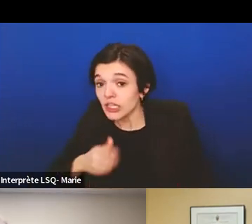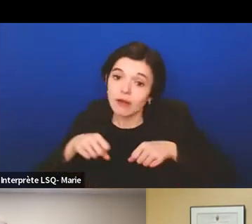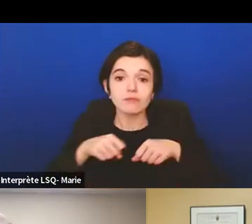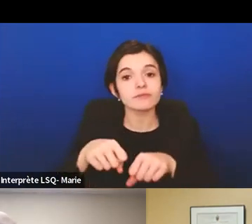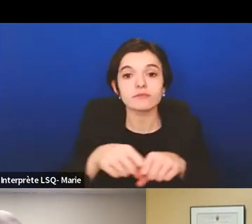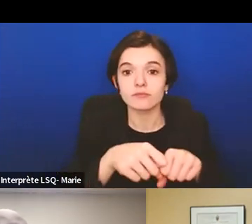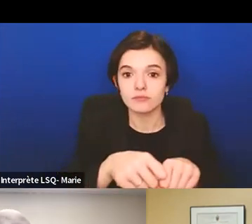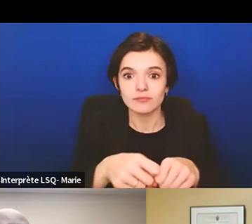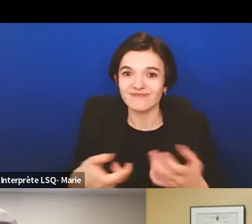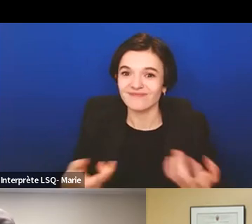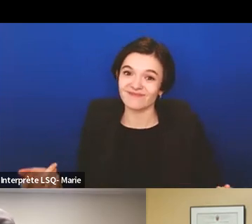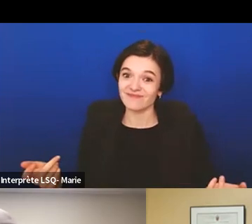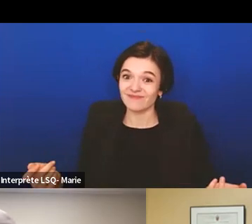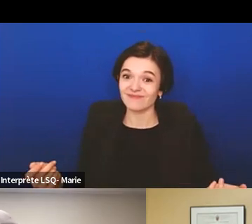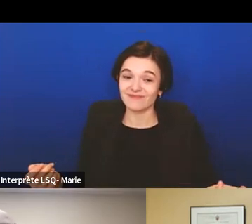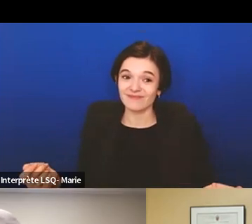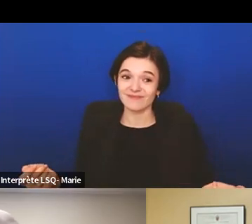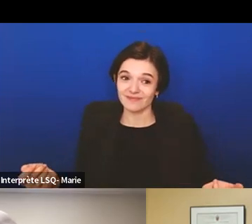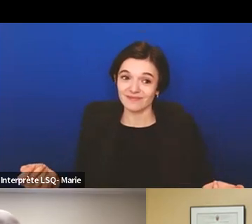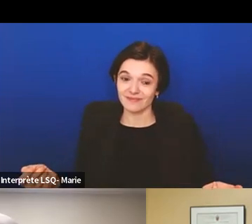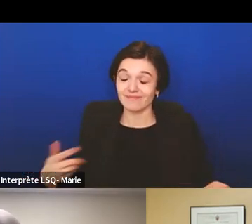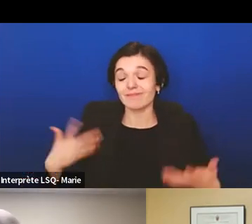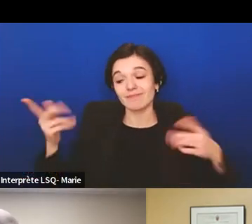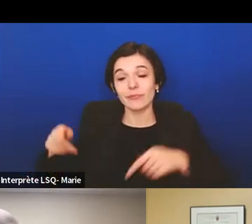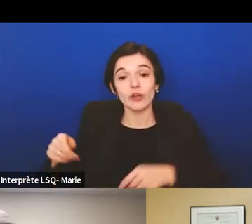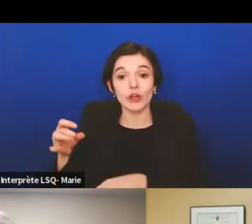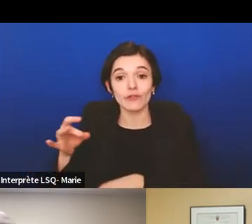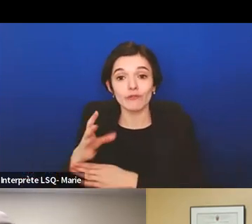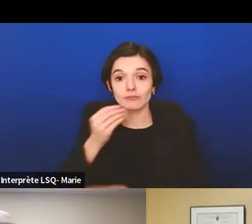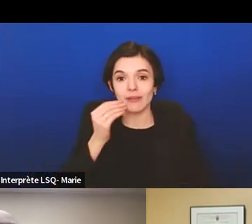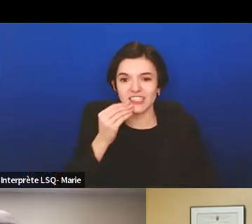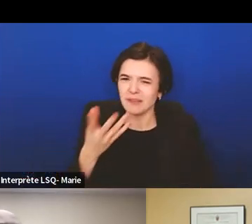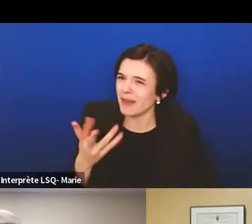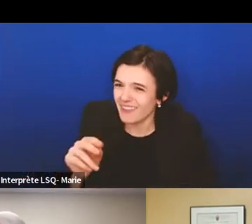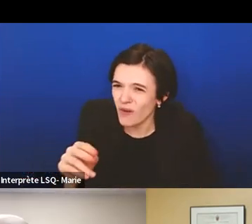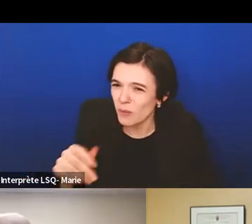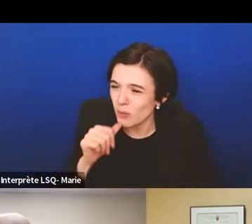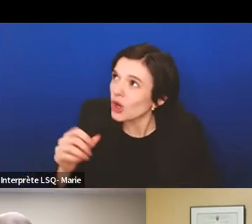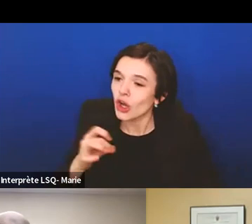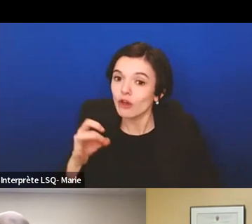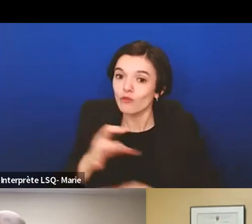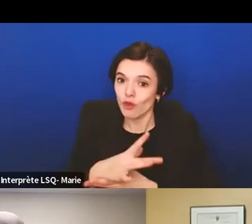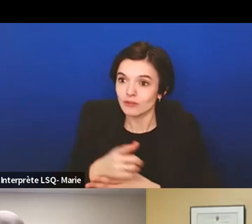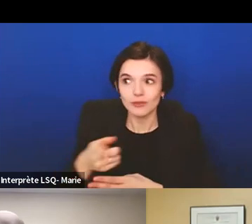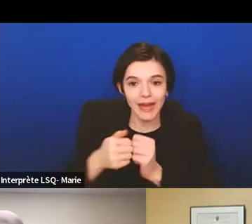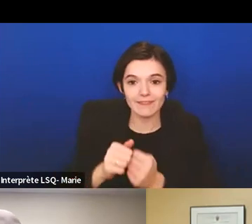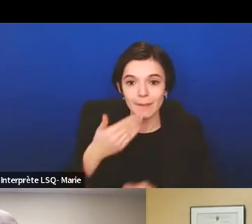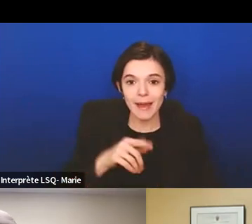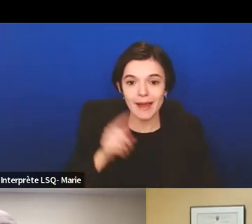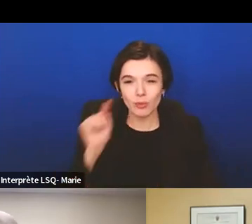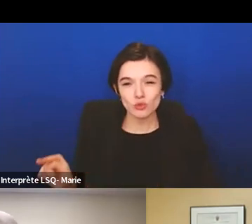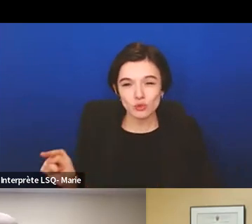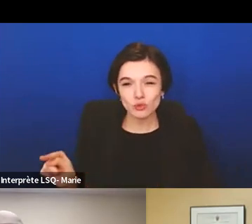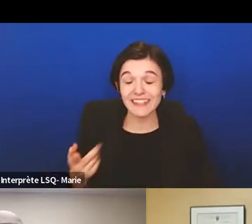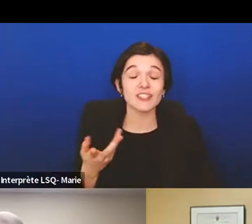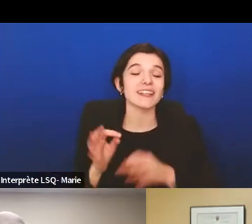conclusion, X a refusé de manger. Ce n'est pas vrai, il n'a pas refusé de manger. Alors, donc, ça, c'est très important. Comme Dr.